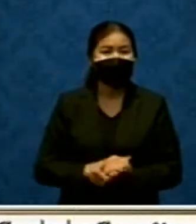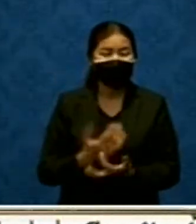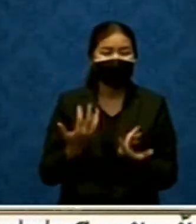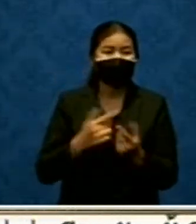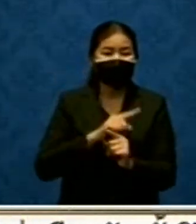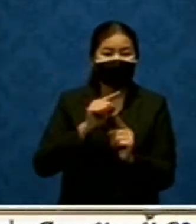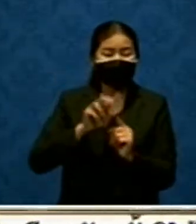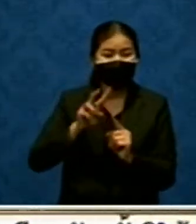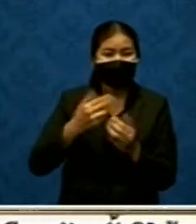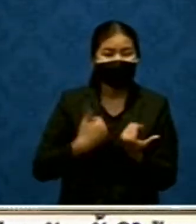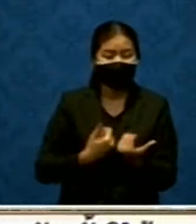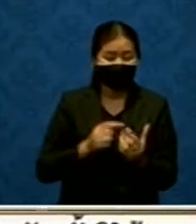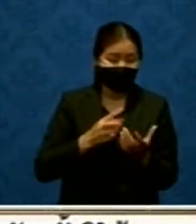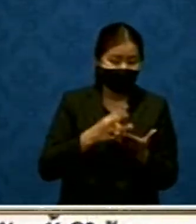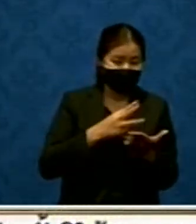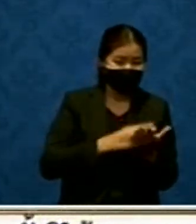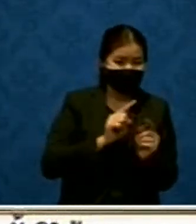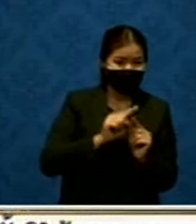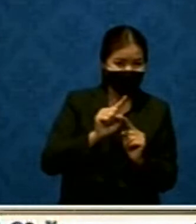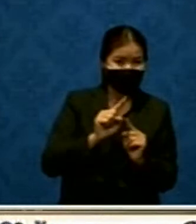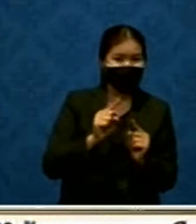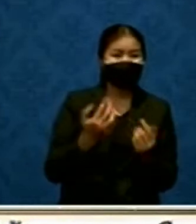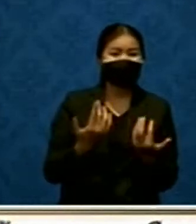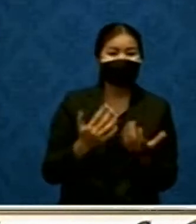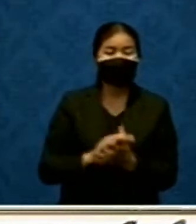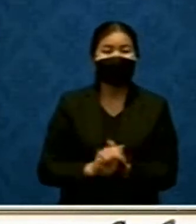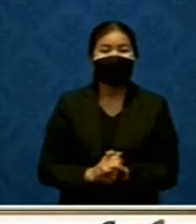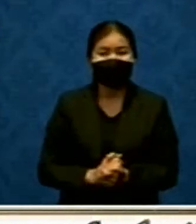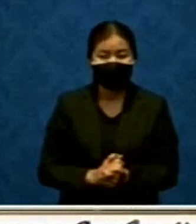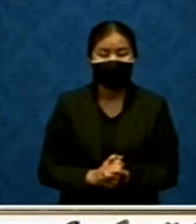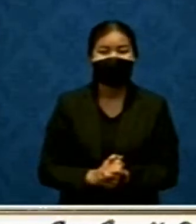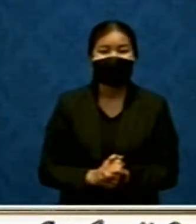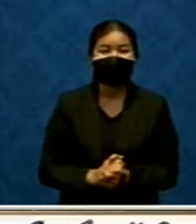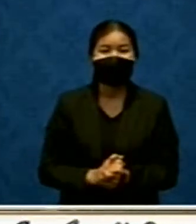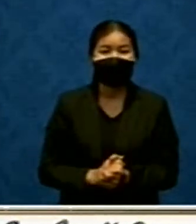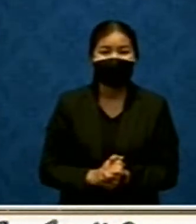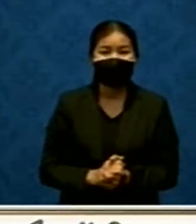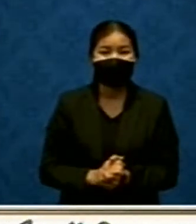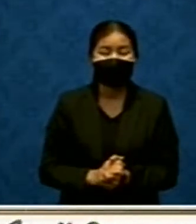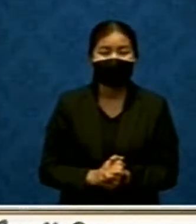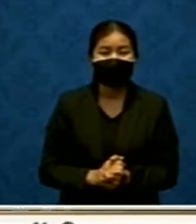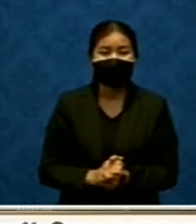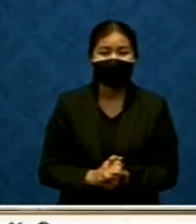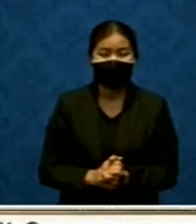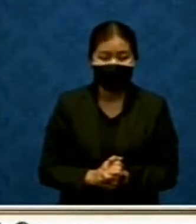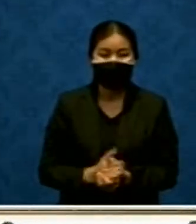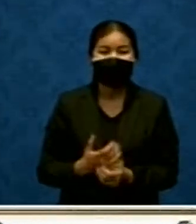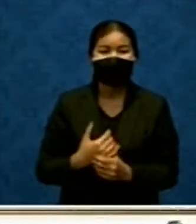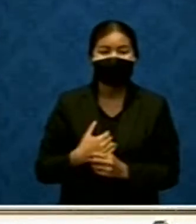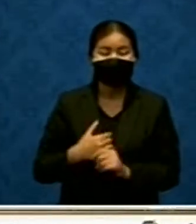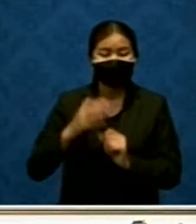ลลลเอียดอีกอัี้วาวรา 1รNREUD